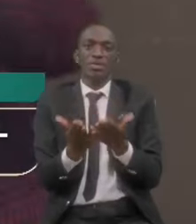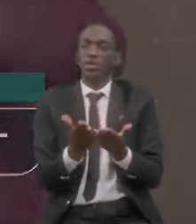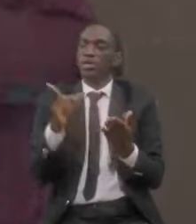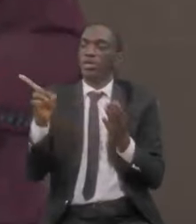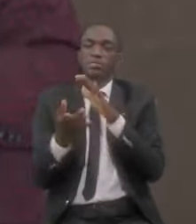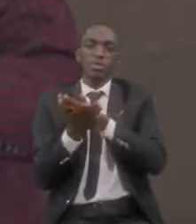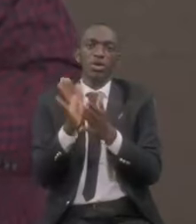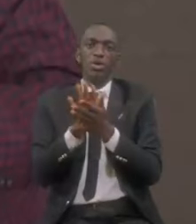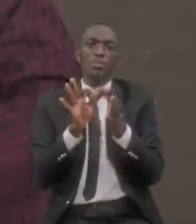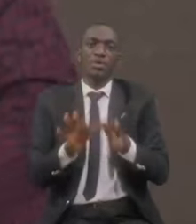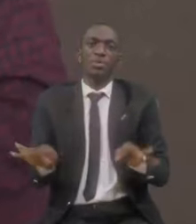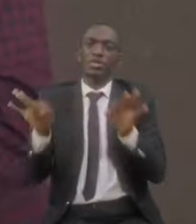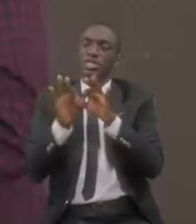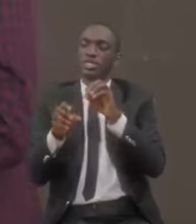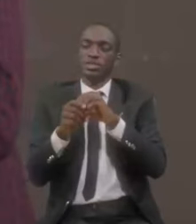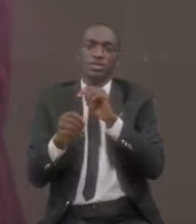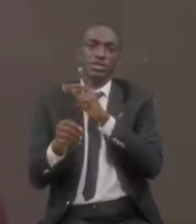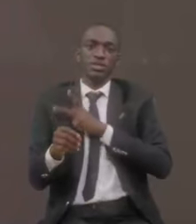Dieu.